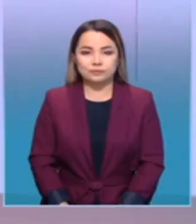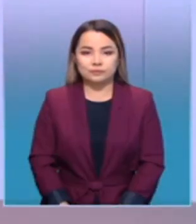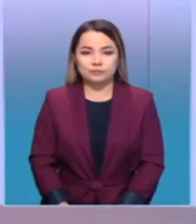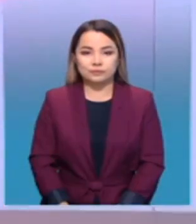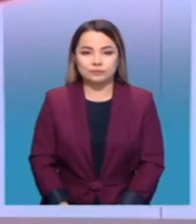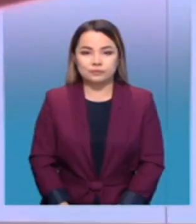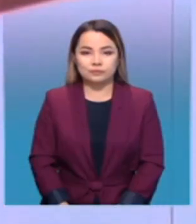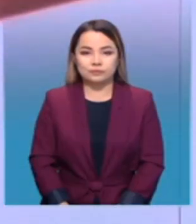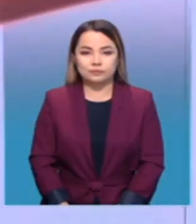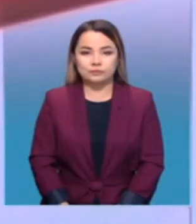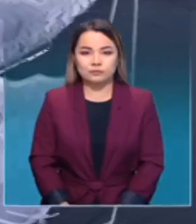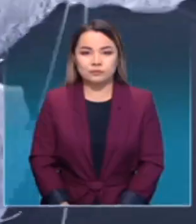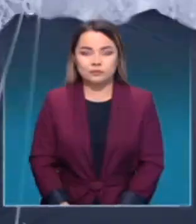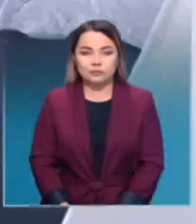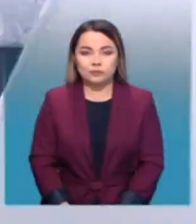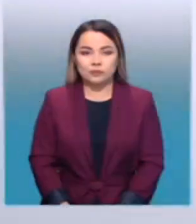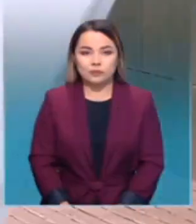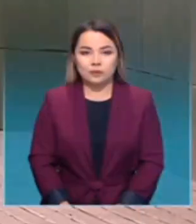аңдатпа.